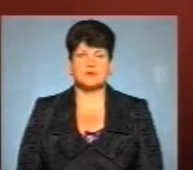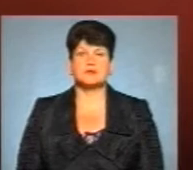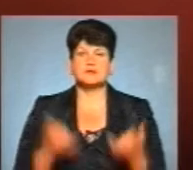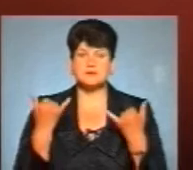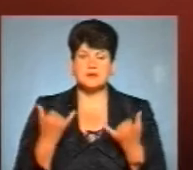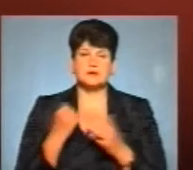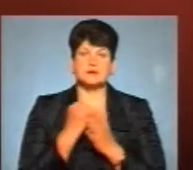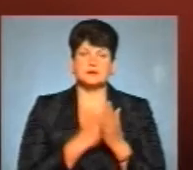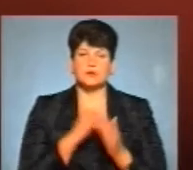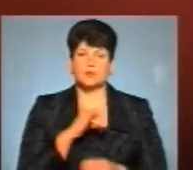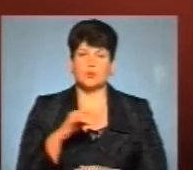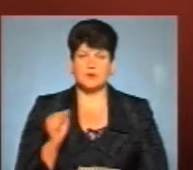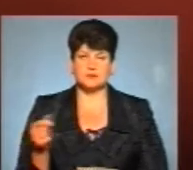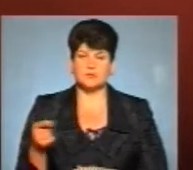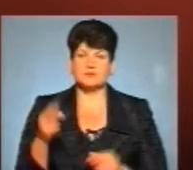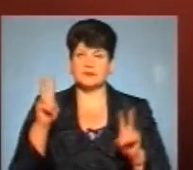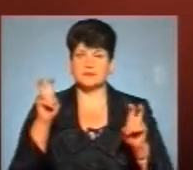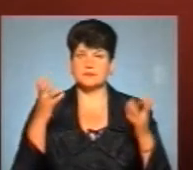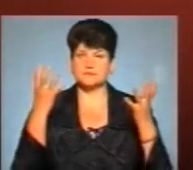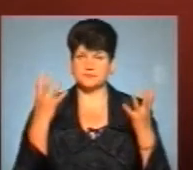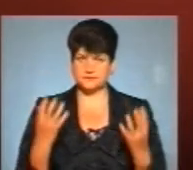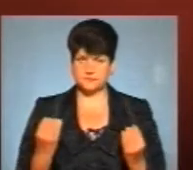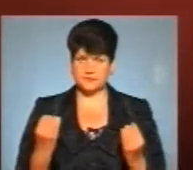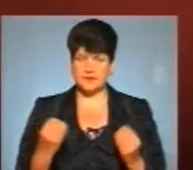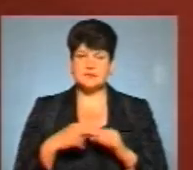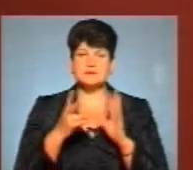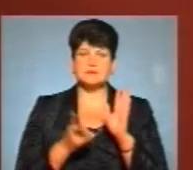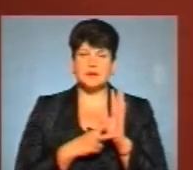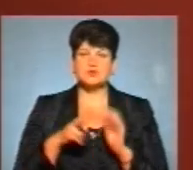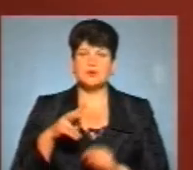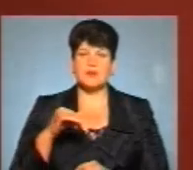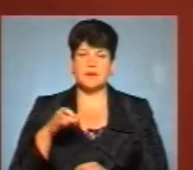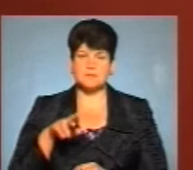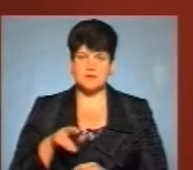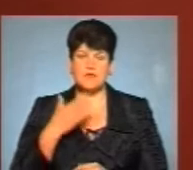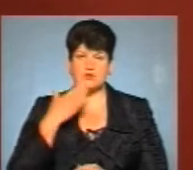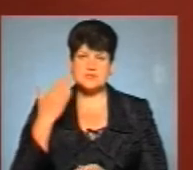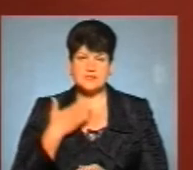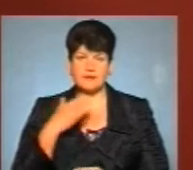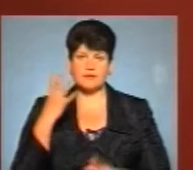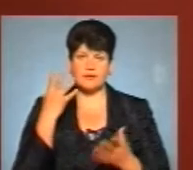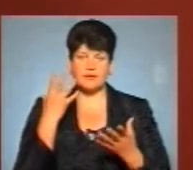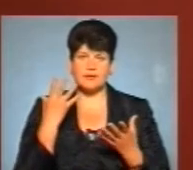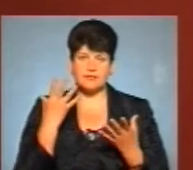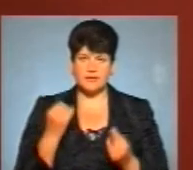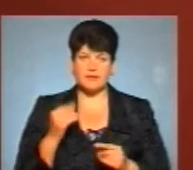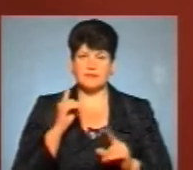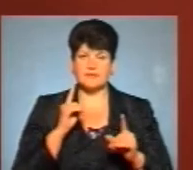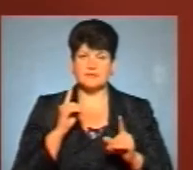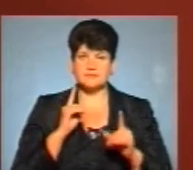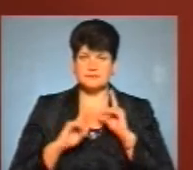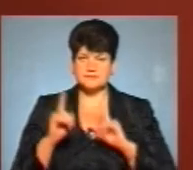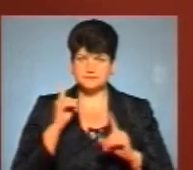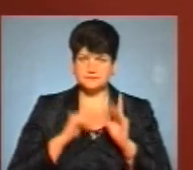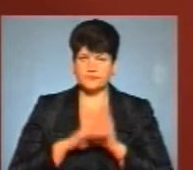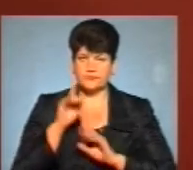ефірі телеканалу ЮА Тернопіль програма «Тема дня». 17 липня, в останній сесійний день, перед літніми канікулами,